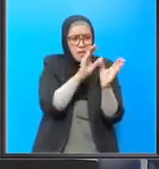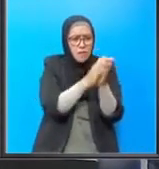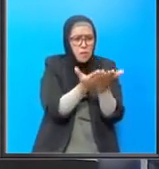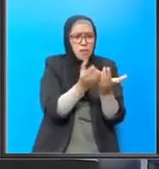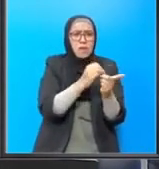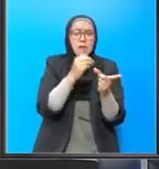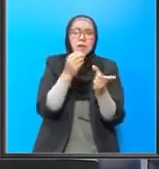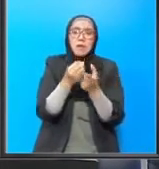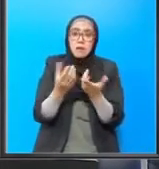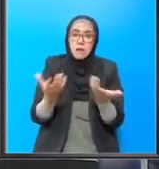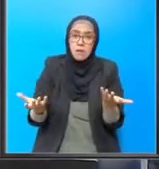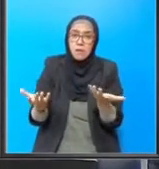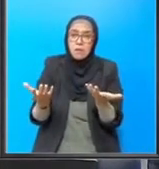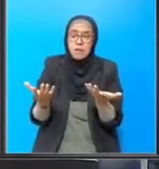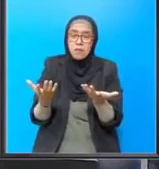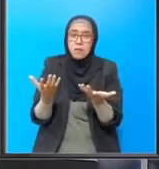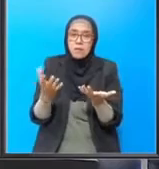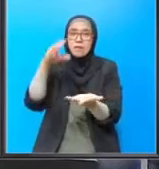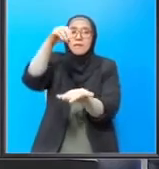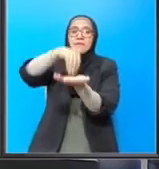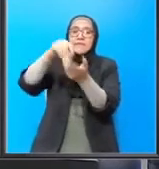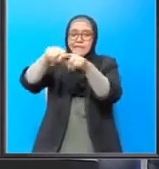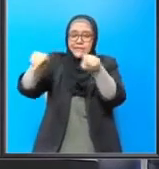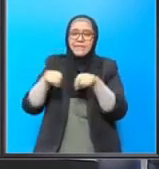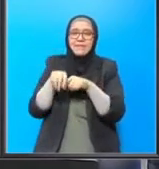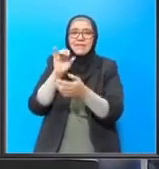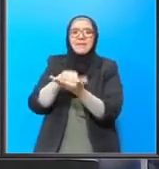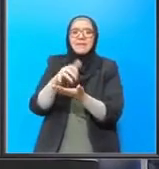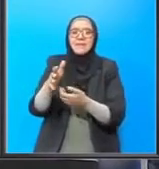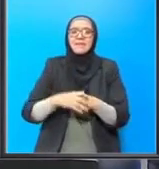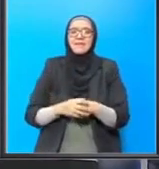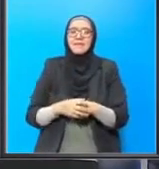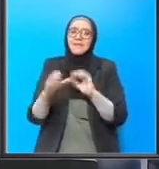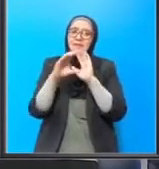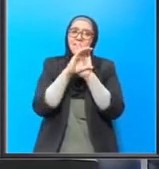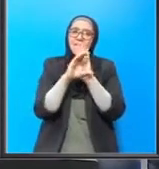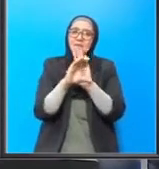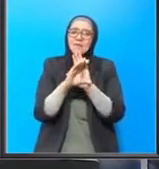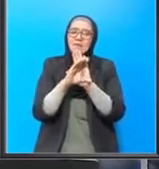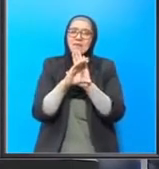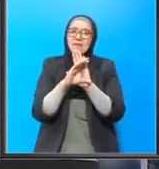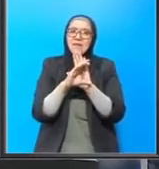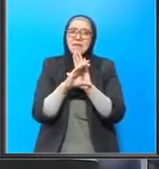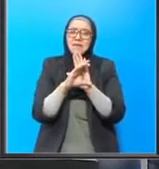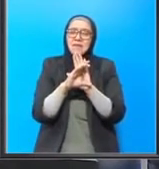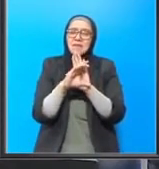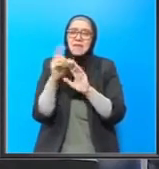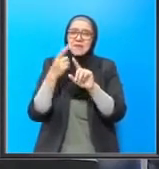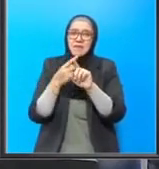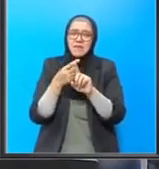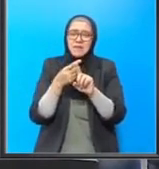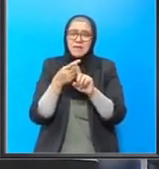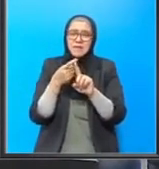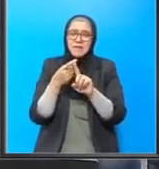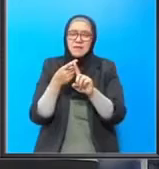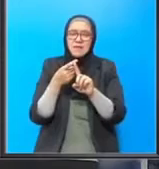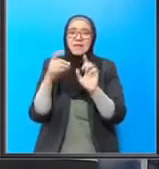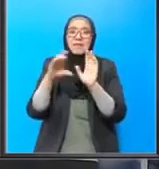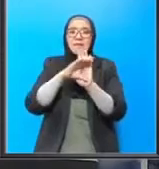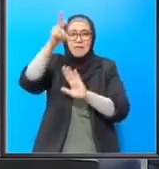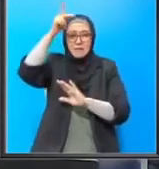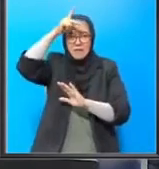lokasi di tempat tersebut sebagai contoh daripada kalau di